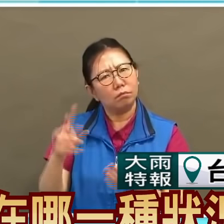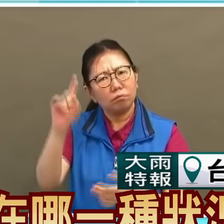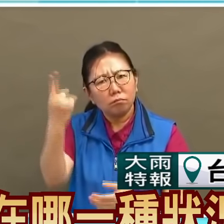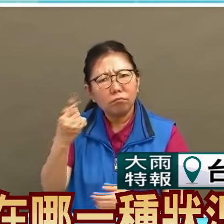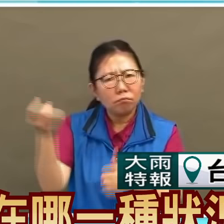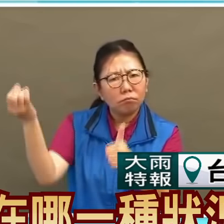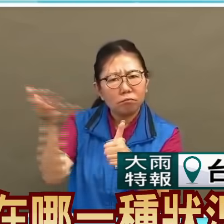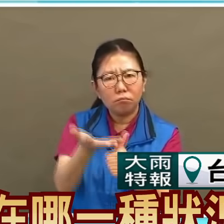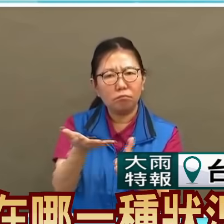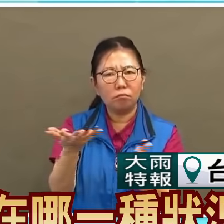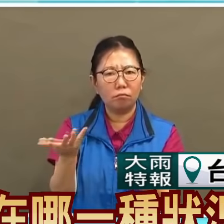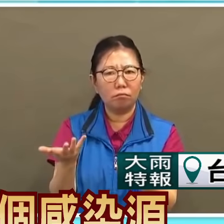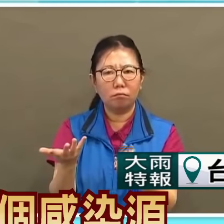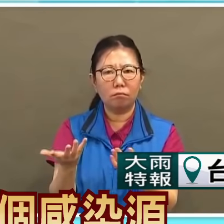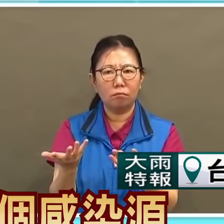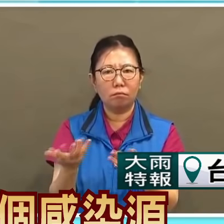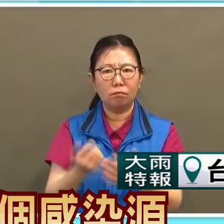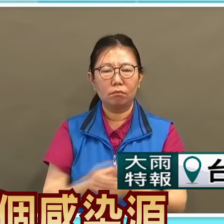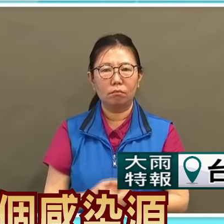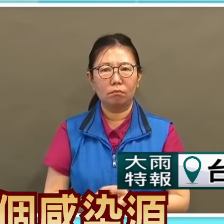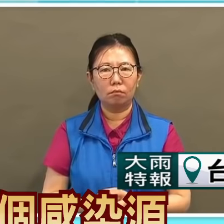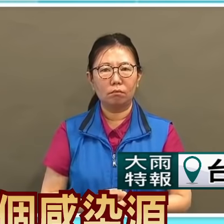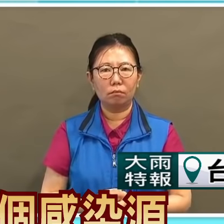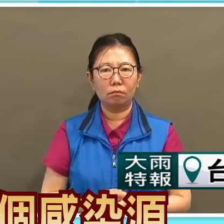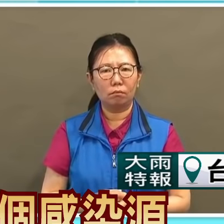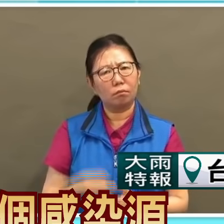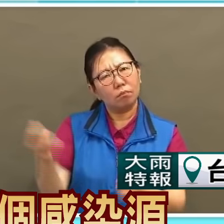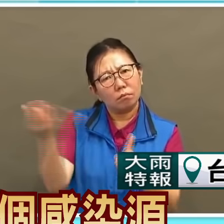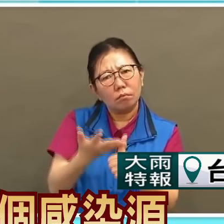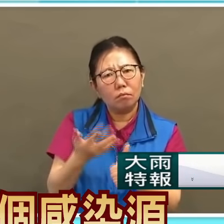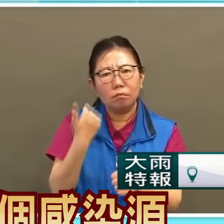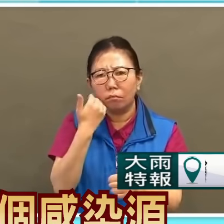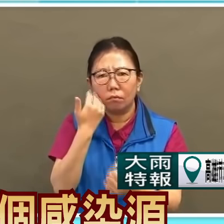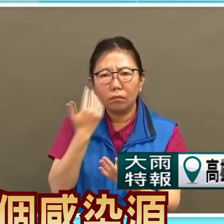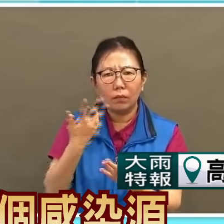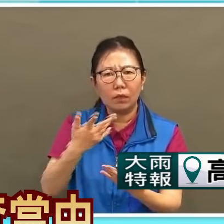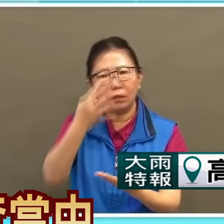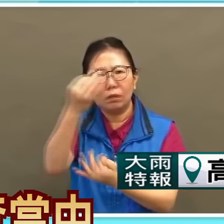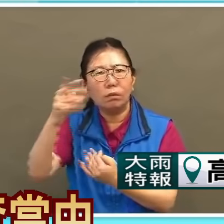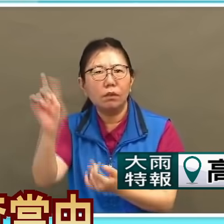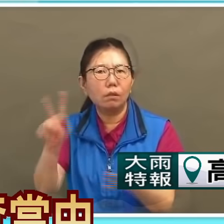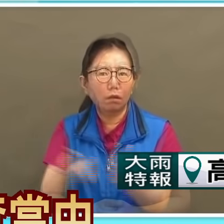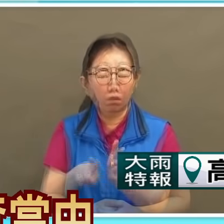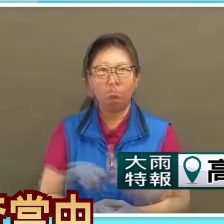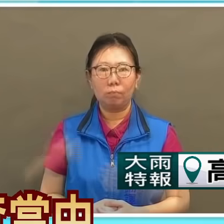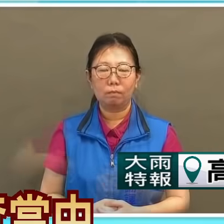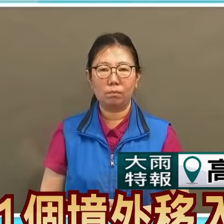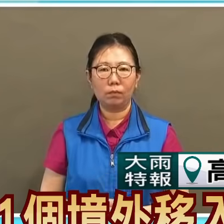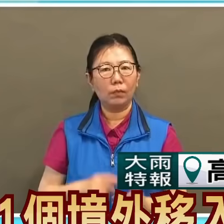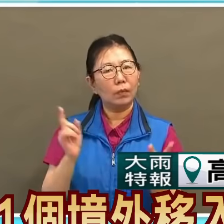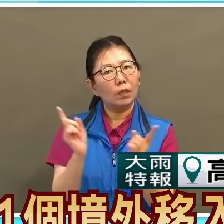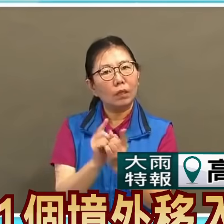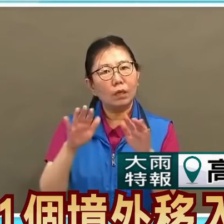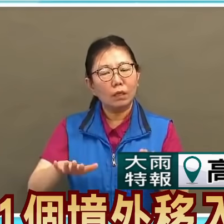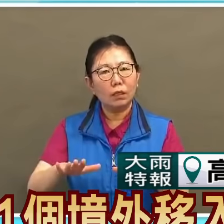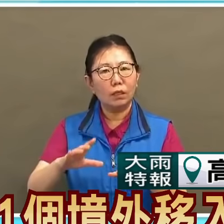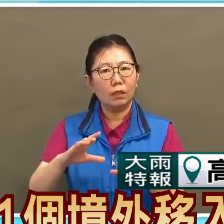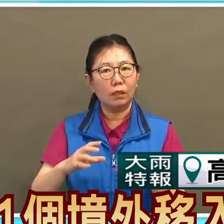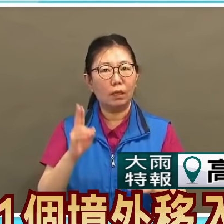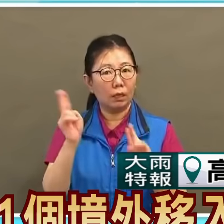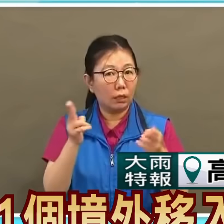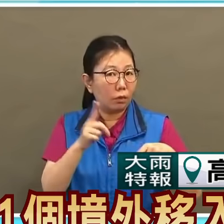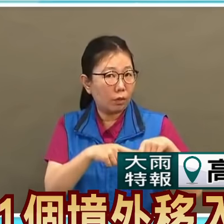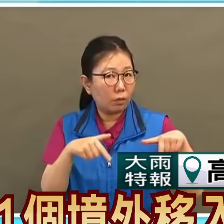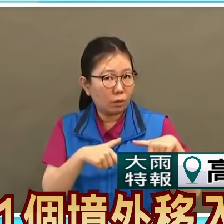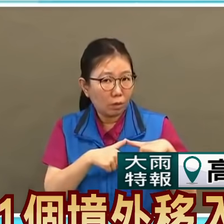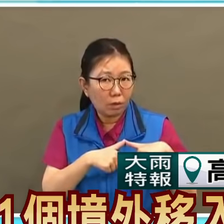在哪一种状况而被感染的？整个感染源我们在追查当中。今天 CDC 也